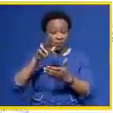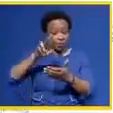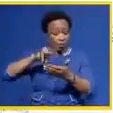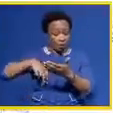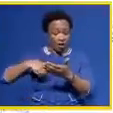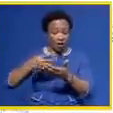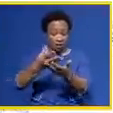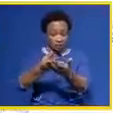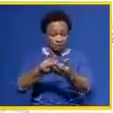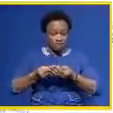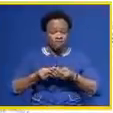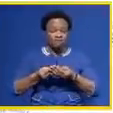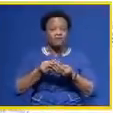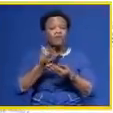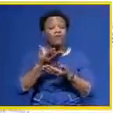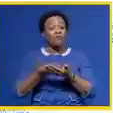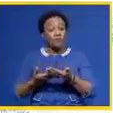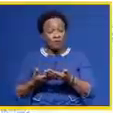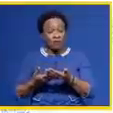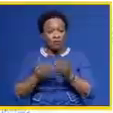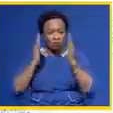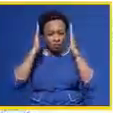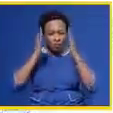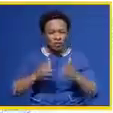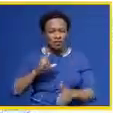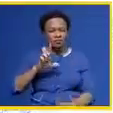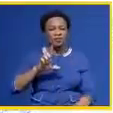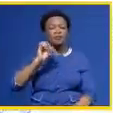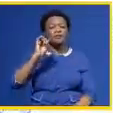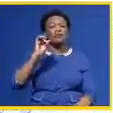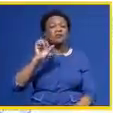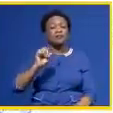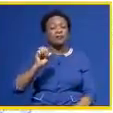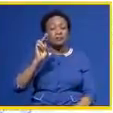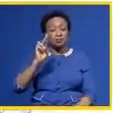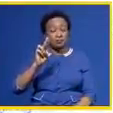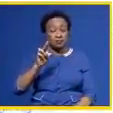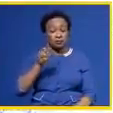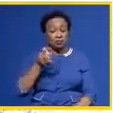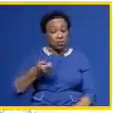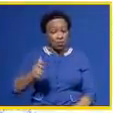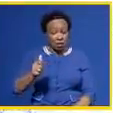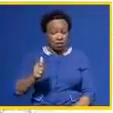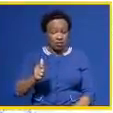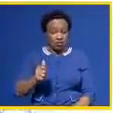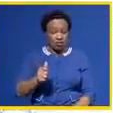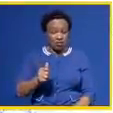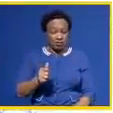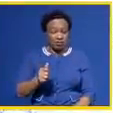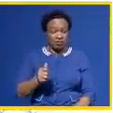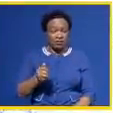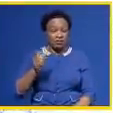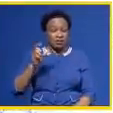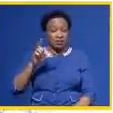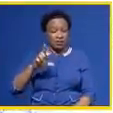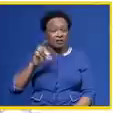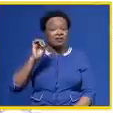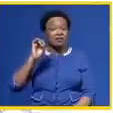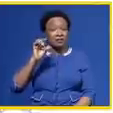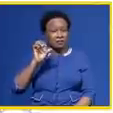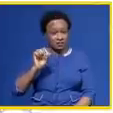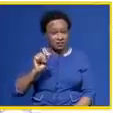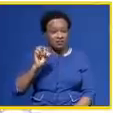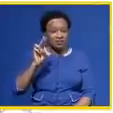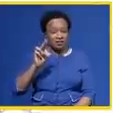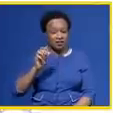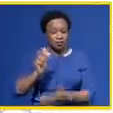Lissu, mheshimiwa Lissu atatakiwa kujaza fomu zile sehemu ambazo zinamhusu